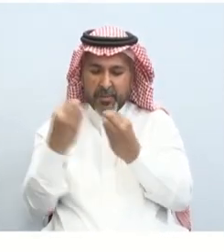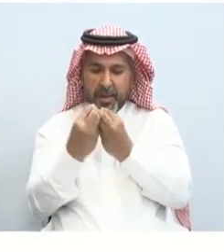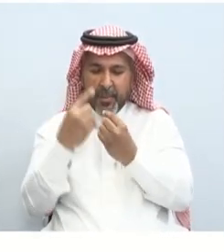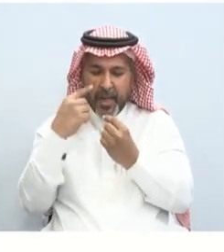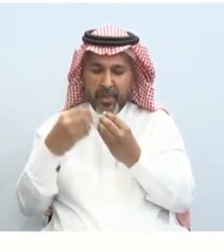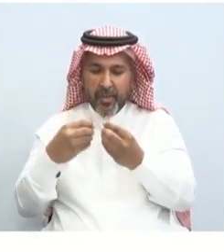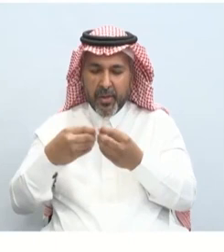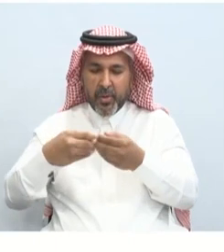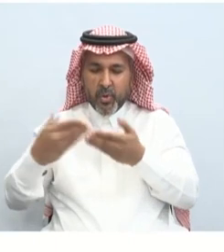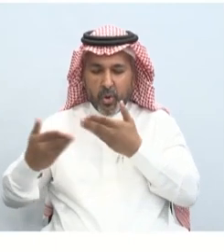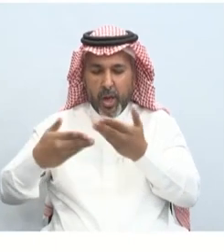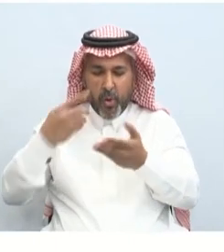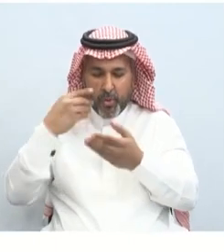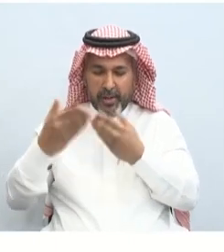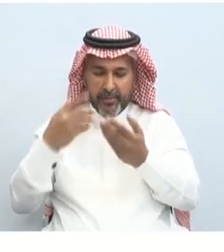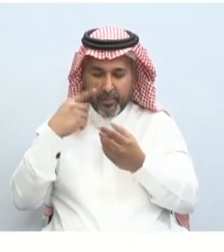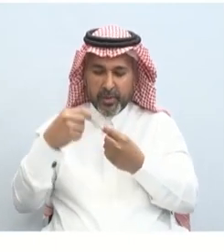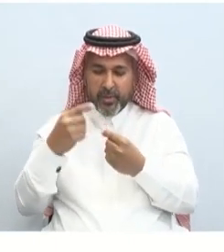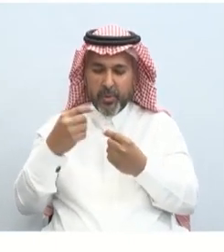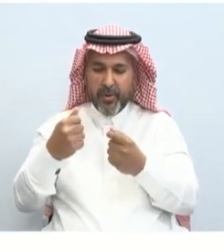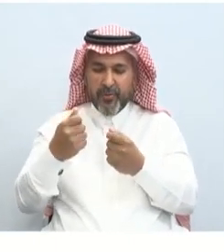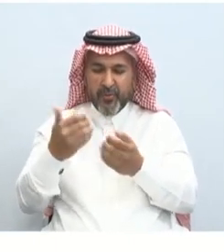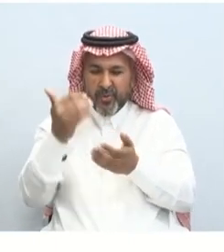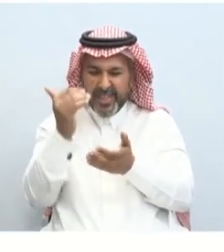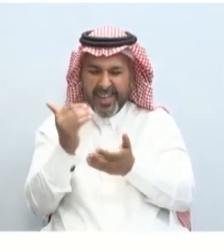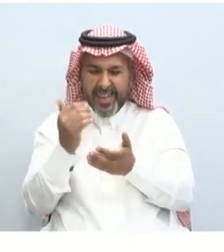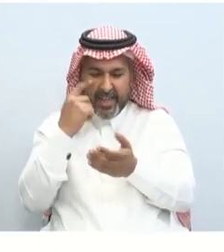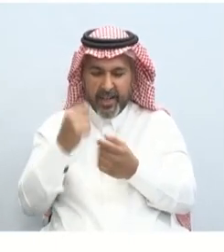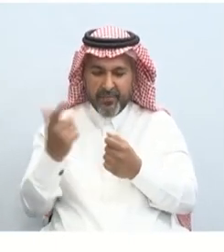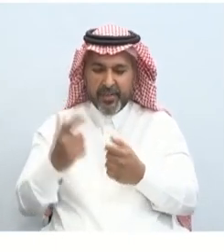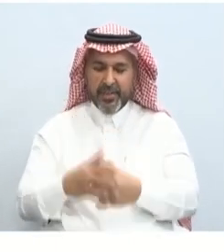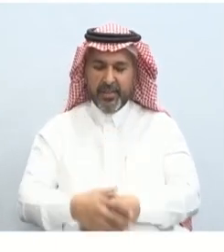كبيره في الاموال لكل دول الخليج